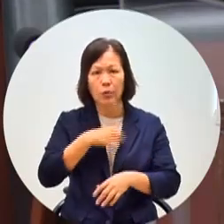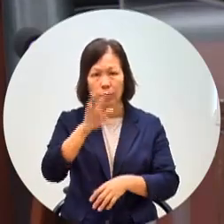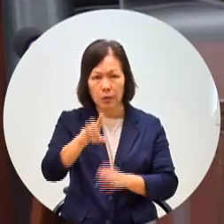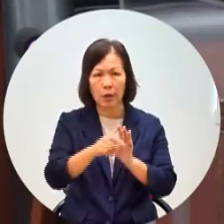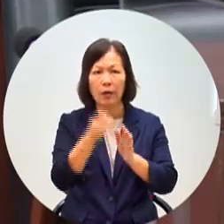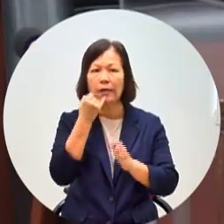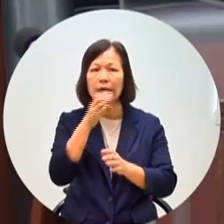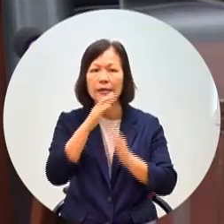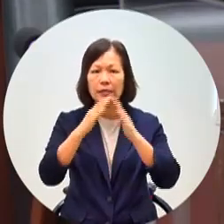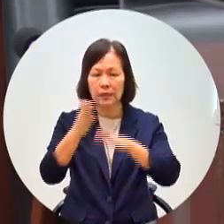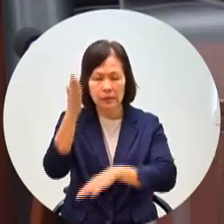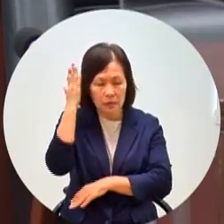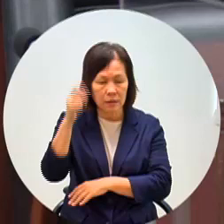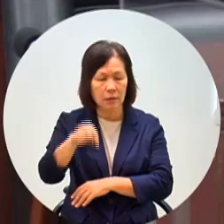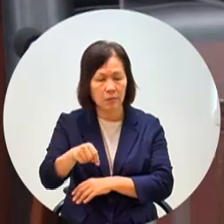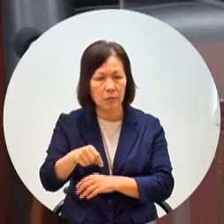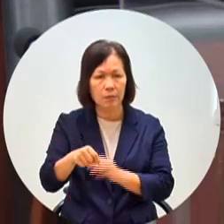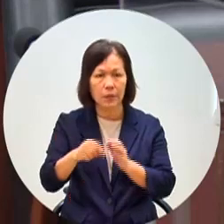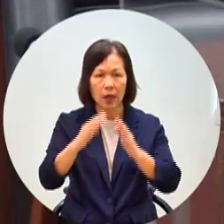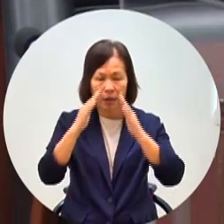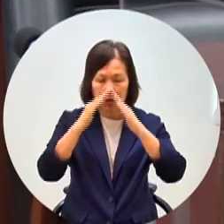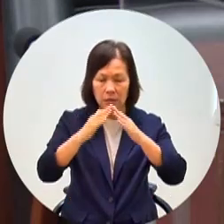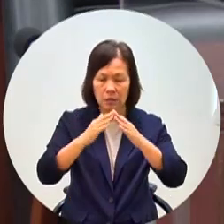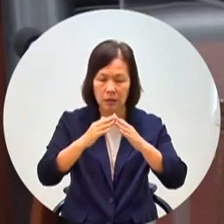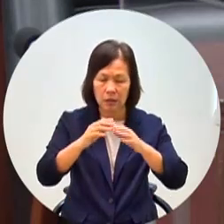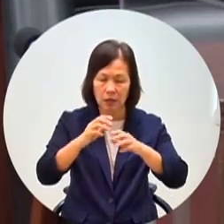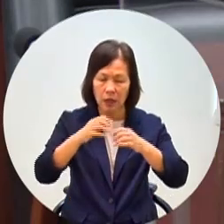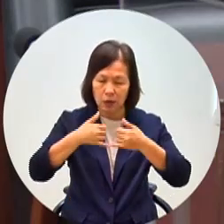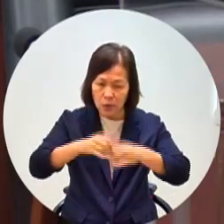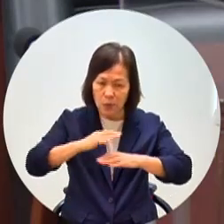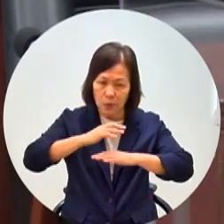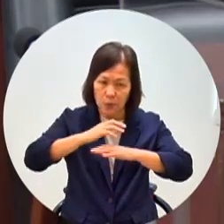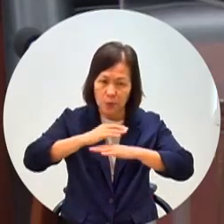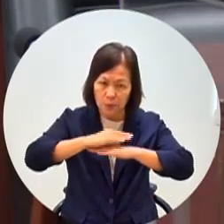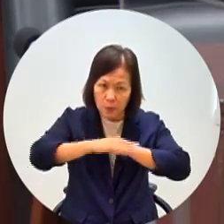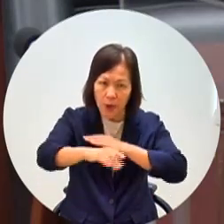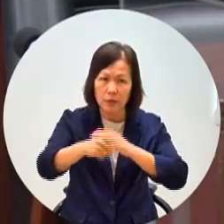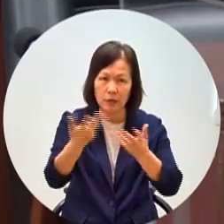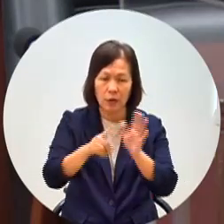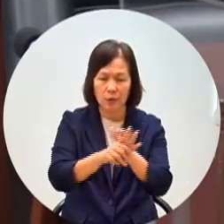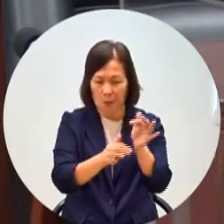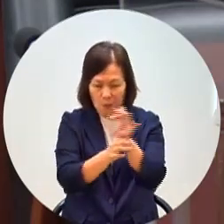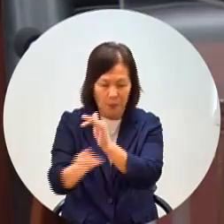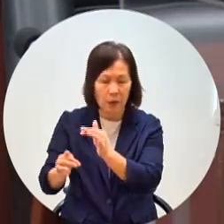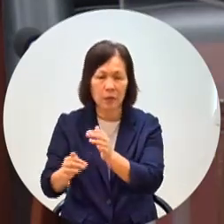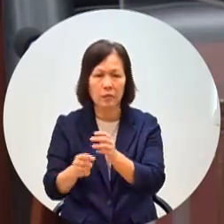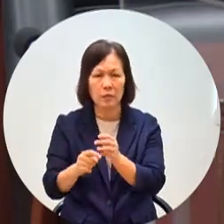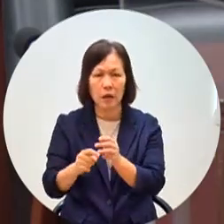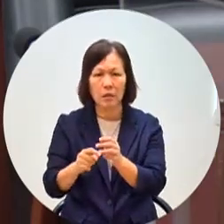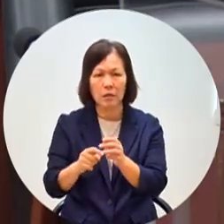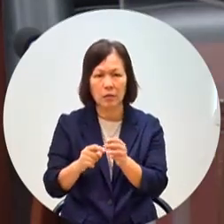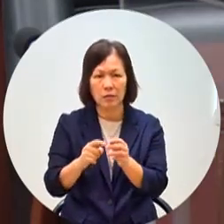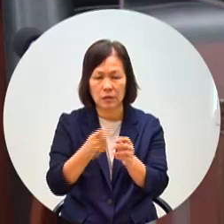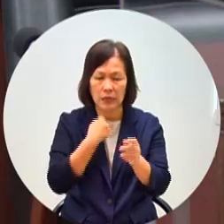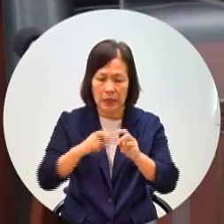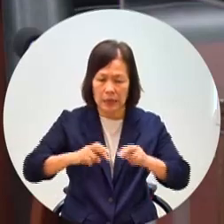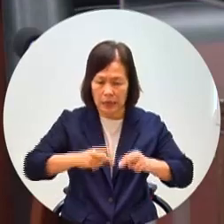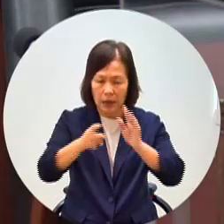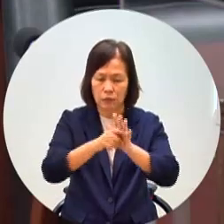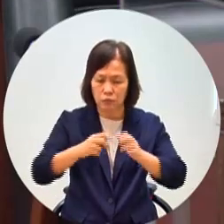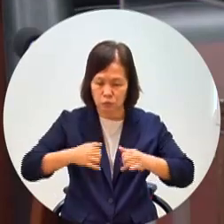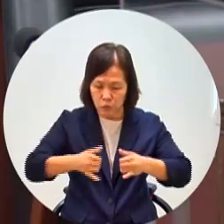府就是在道路跑步上就是没有办法完善的去整改我们所有的道